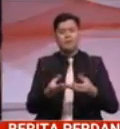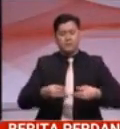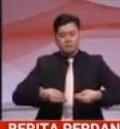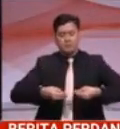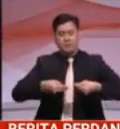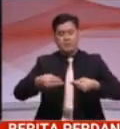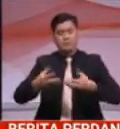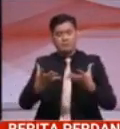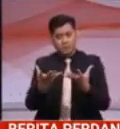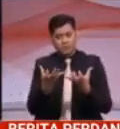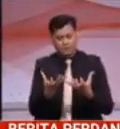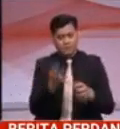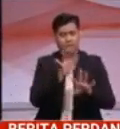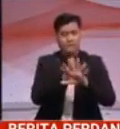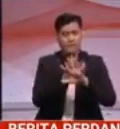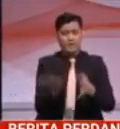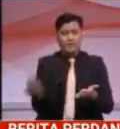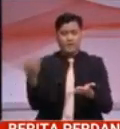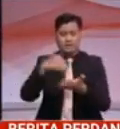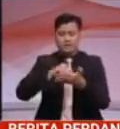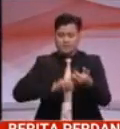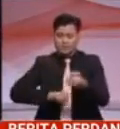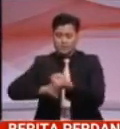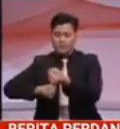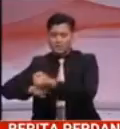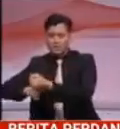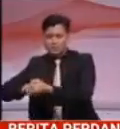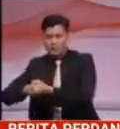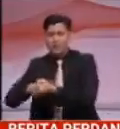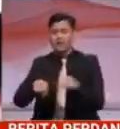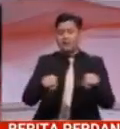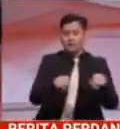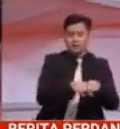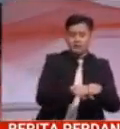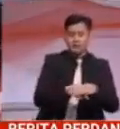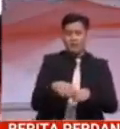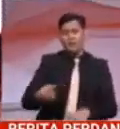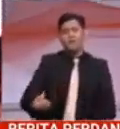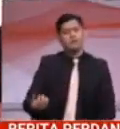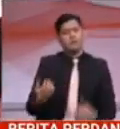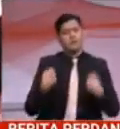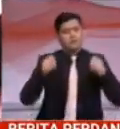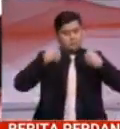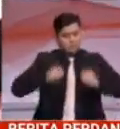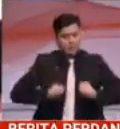seperti beg, kasut dan barangan lain untuk disumbangkan kepada golongan memerlukan.